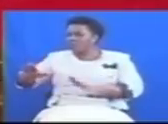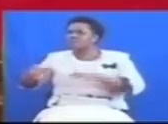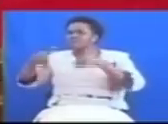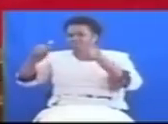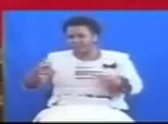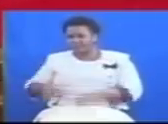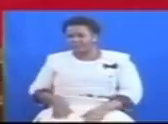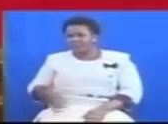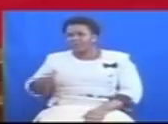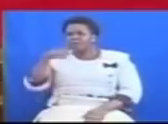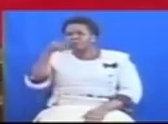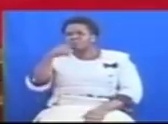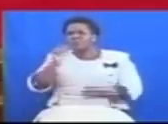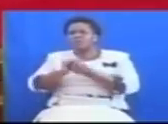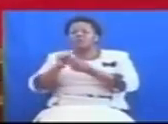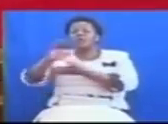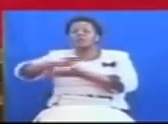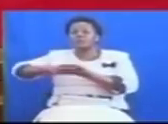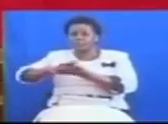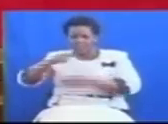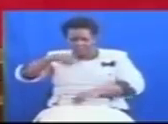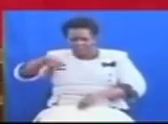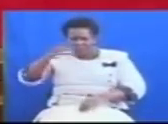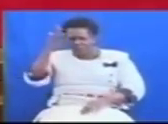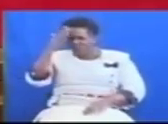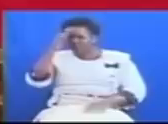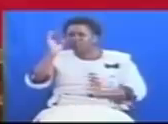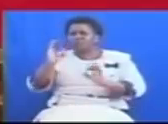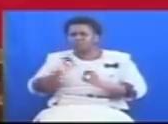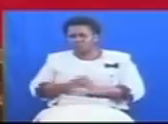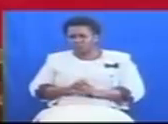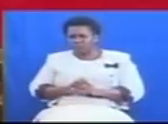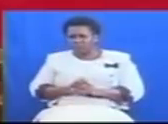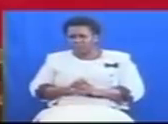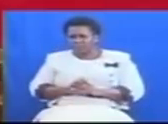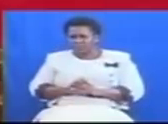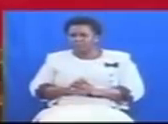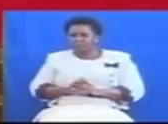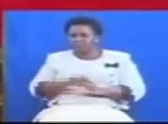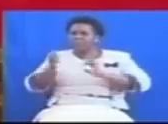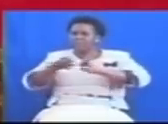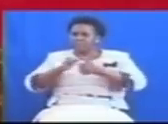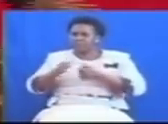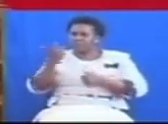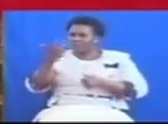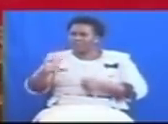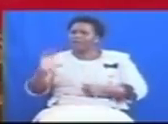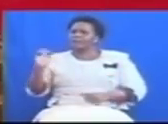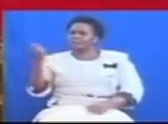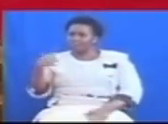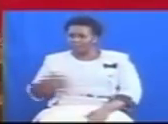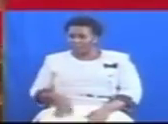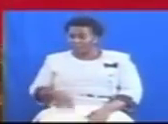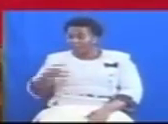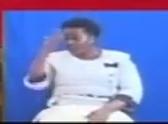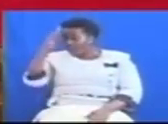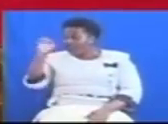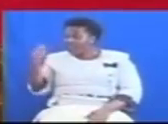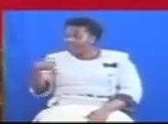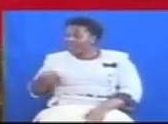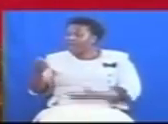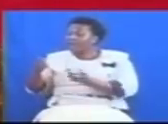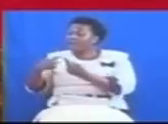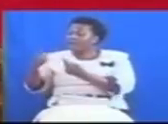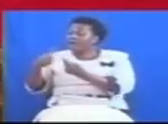amezungumza swala la msingi sana. Kweli tunatambua kabisa katika swala zima la maji katika jiji la Mbeya kumekuwa na ongezeko kubwa sana la watu. Lakini